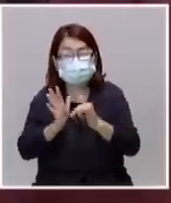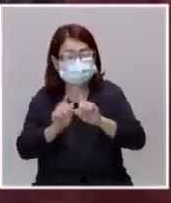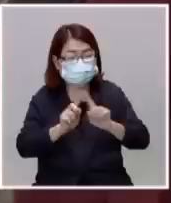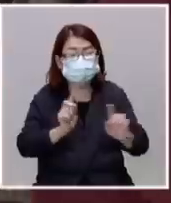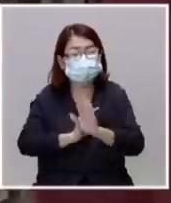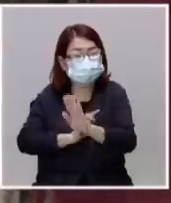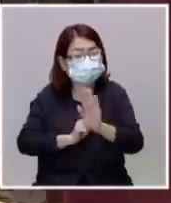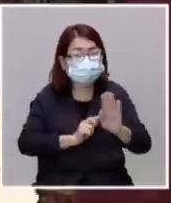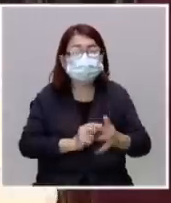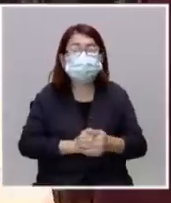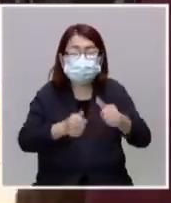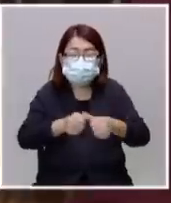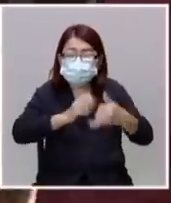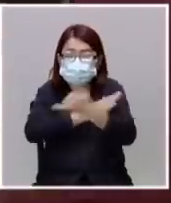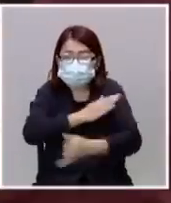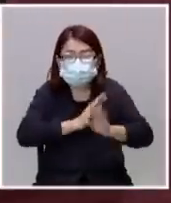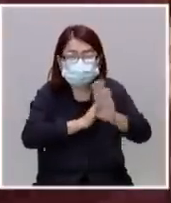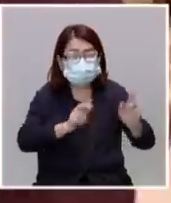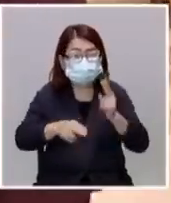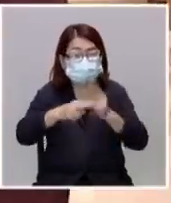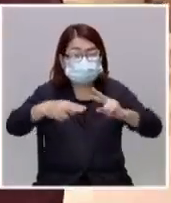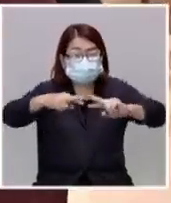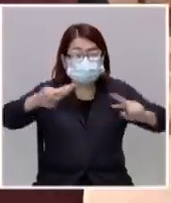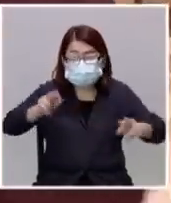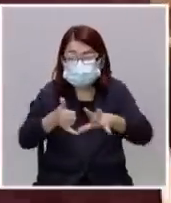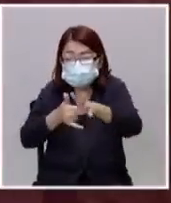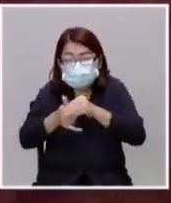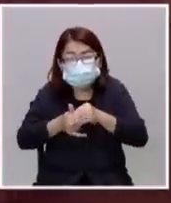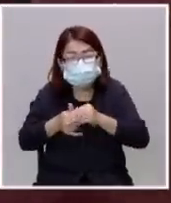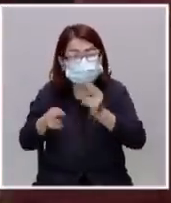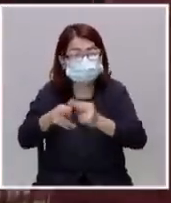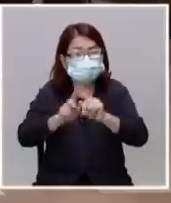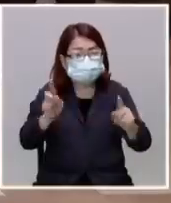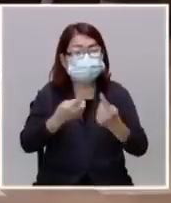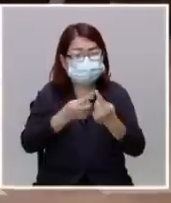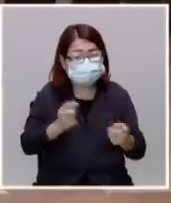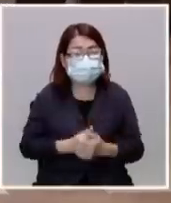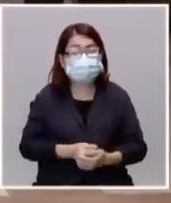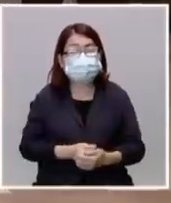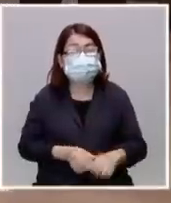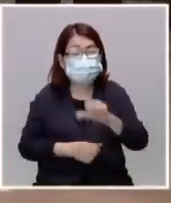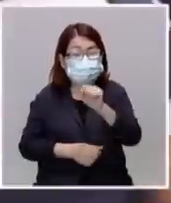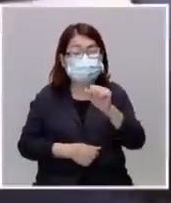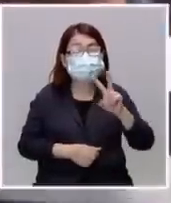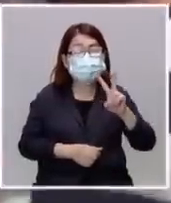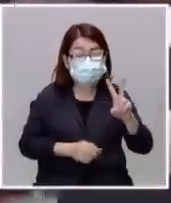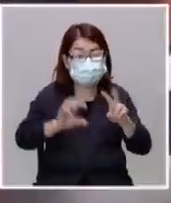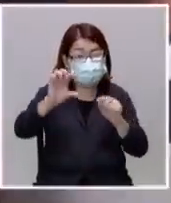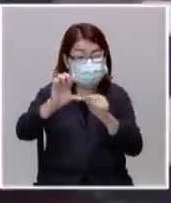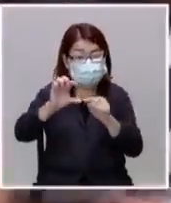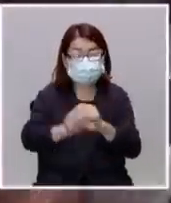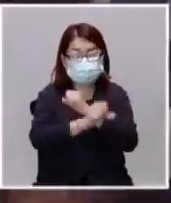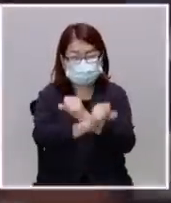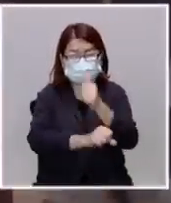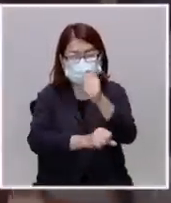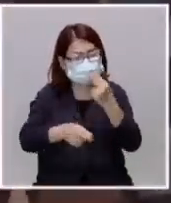นื่องจากสายพันธุ์ของไวรัสก็แตกต่างกันไปค่ะแต่ดูเหมือนว่าซิโนแวคจะช่วยป้องกันไวรัสกลายพันธุ์ใหม่ที่น่ากังวลได้เป็นอย่างดีอันนี้เป็นคำกล่าว